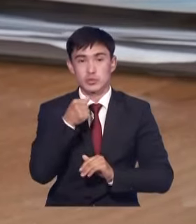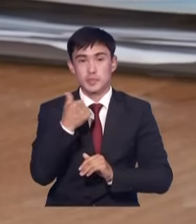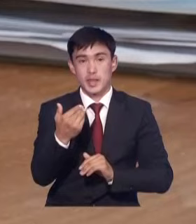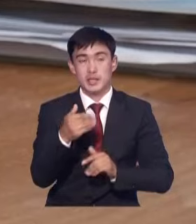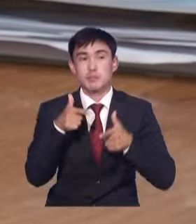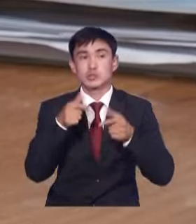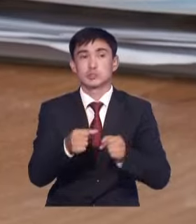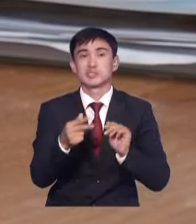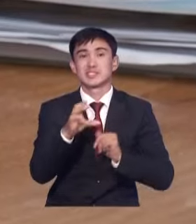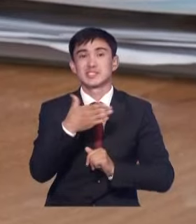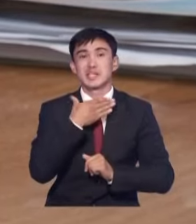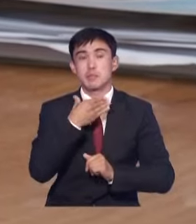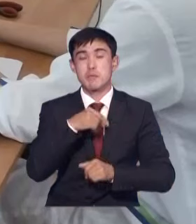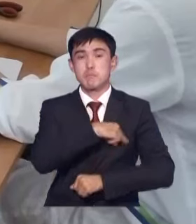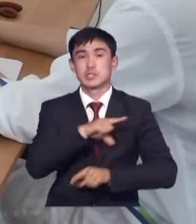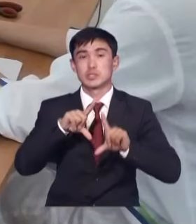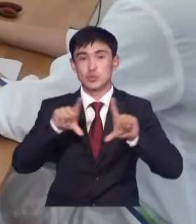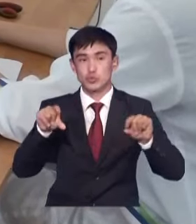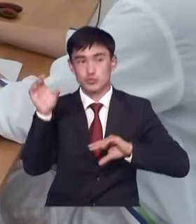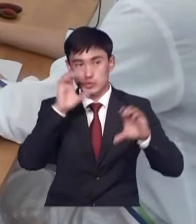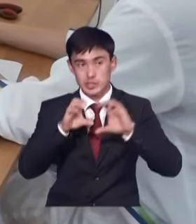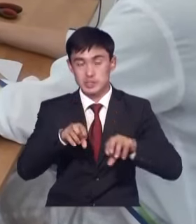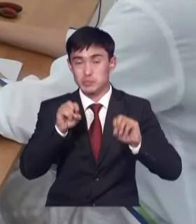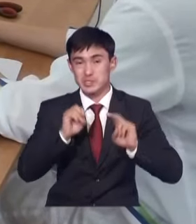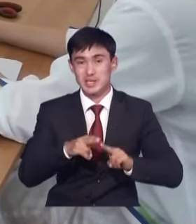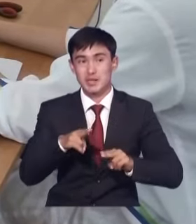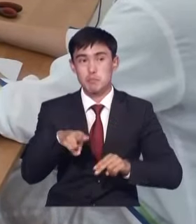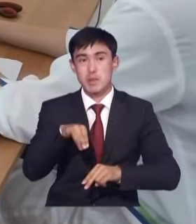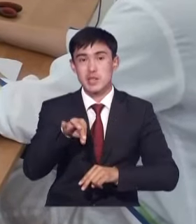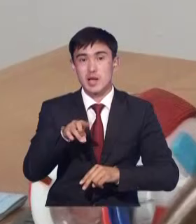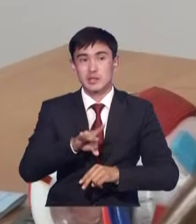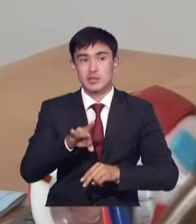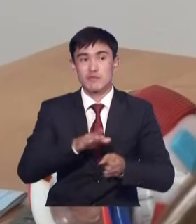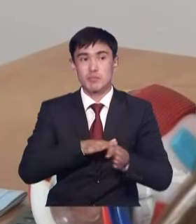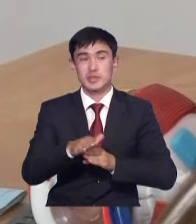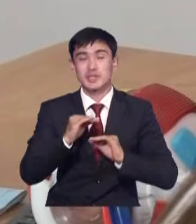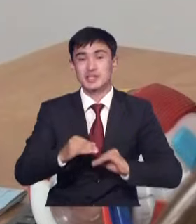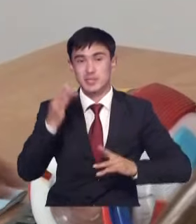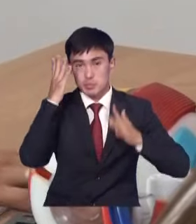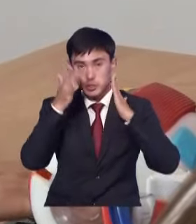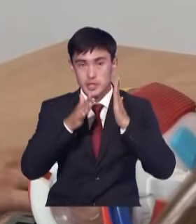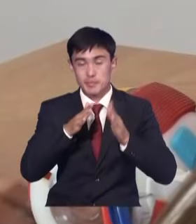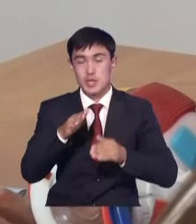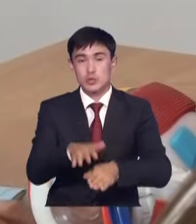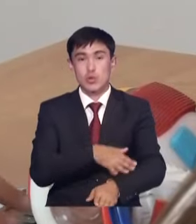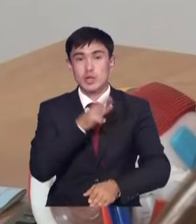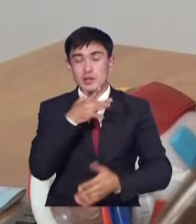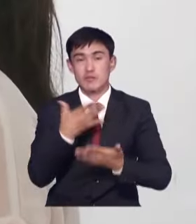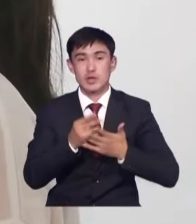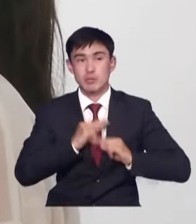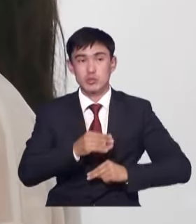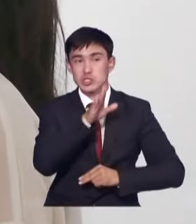она поступила в Семипалатинский медицинский институт на специальность педиатрия. Так осуществилась детская мечта Жанар. За долгие годы своей